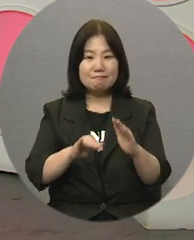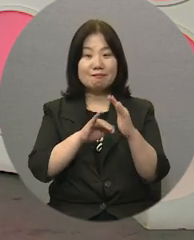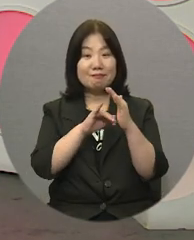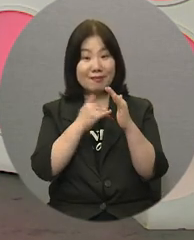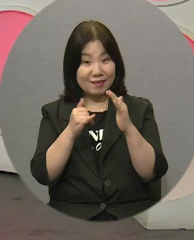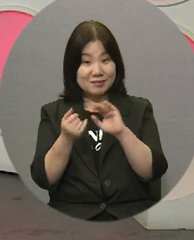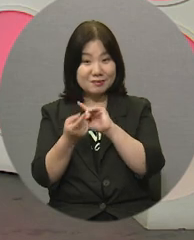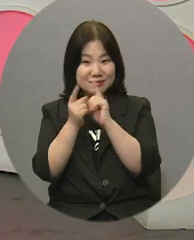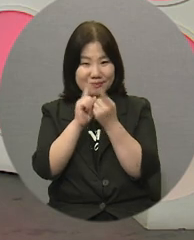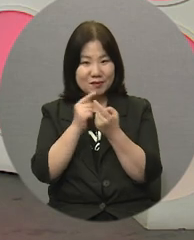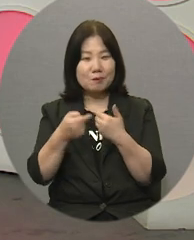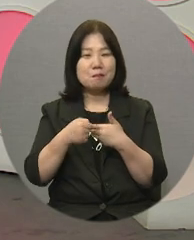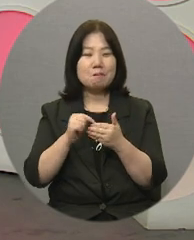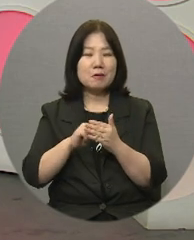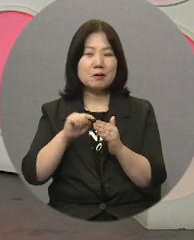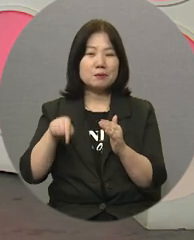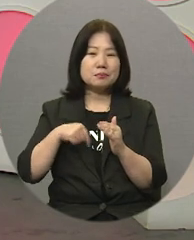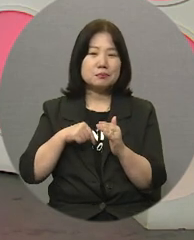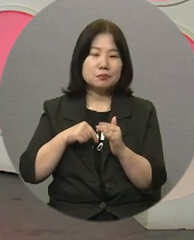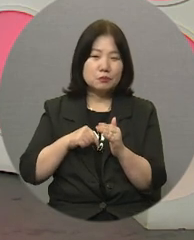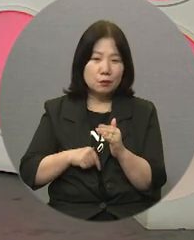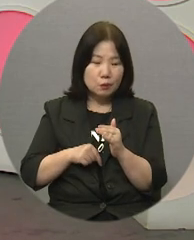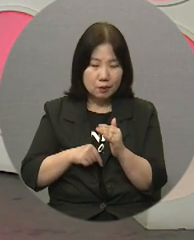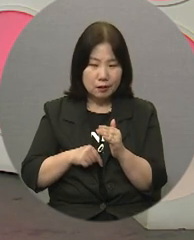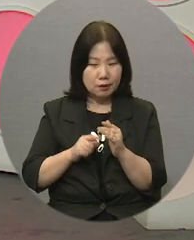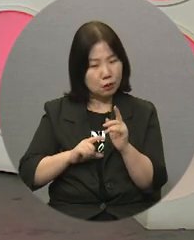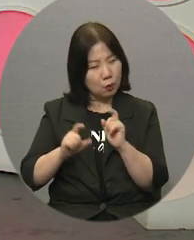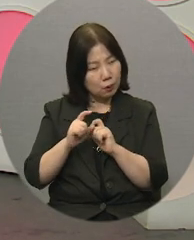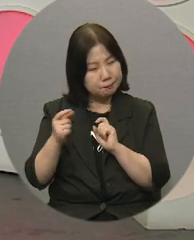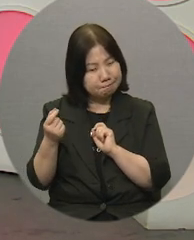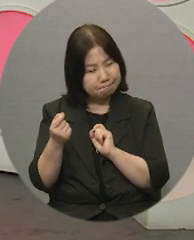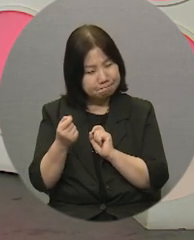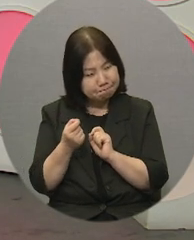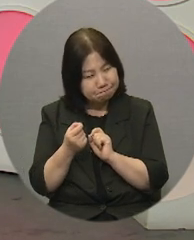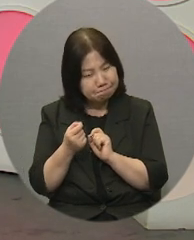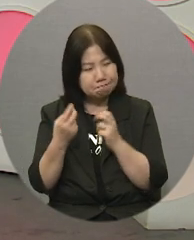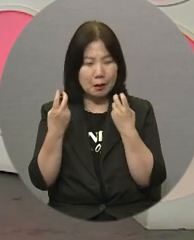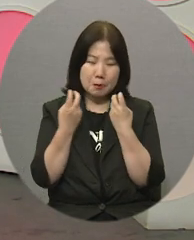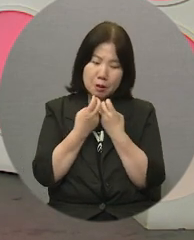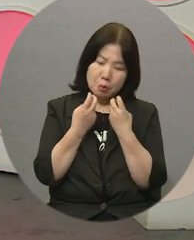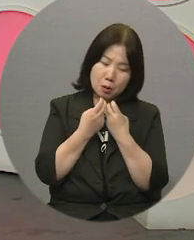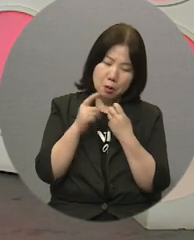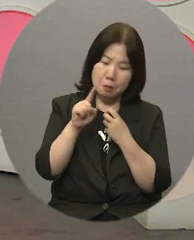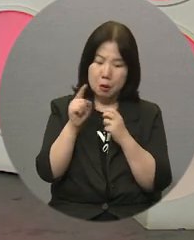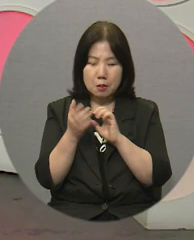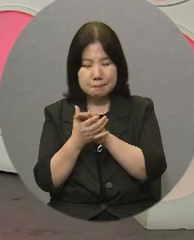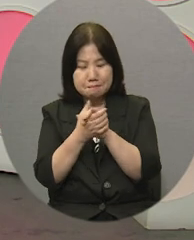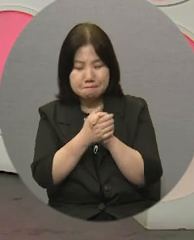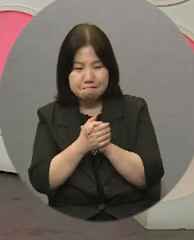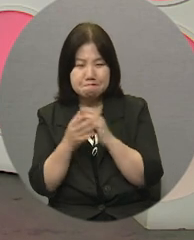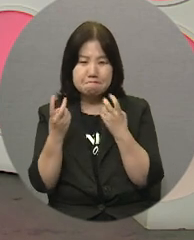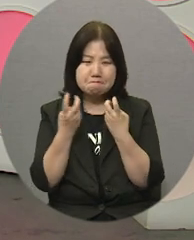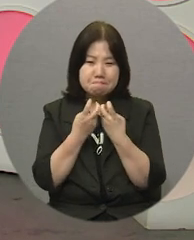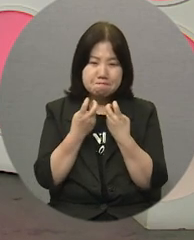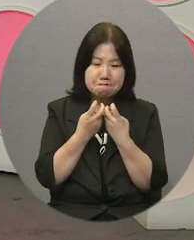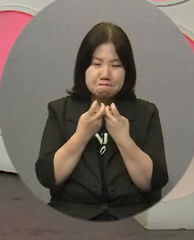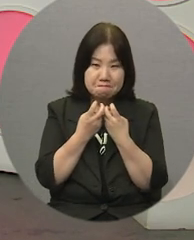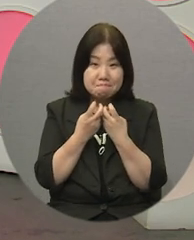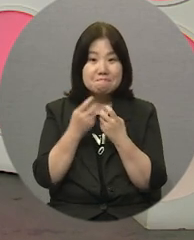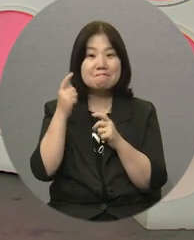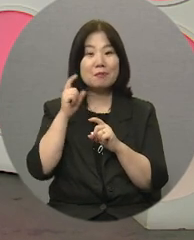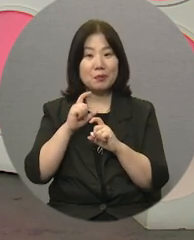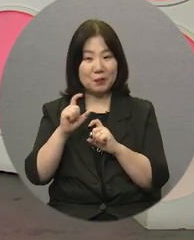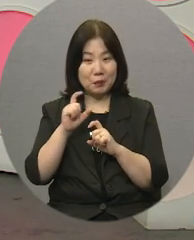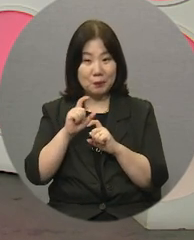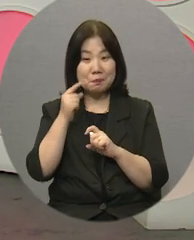한번 더 마음속으로 한번 어떻게 하면 더 가까워지고 어떻게 하면 또 이게 친해질 수 있을까? 뭐 이런 거 한번 좀 생각을